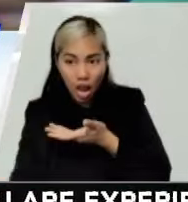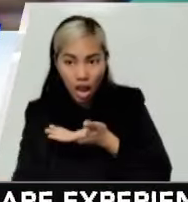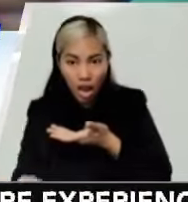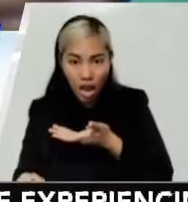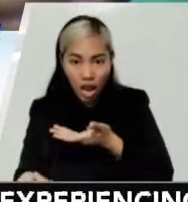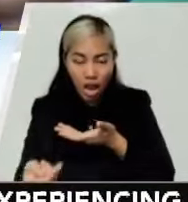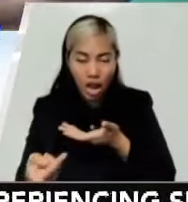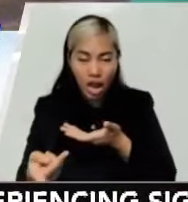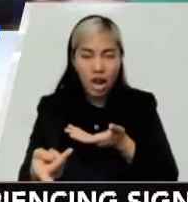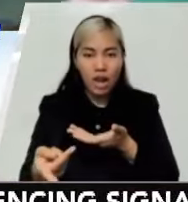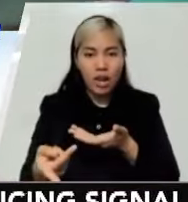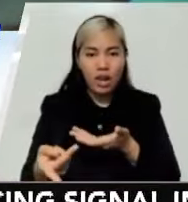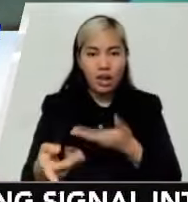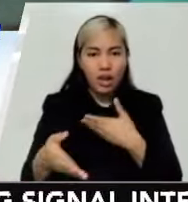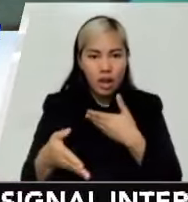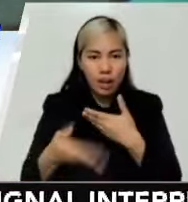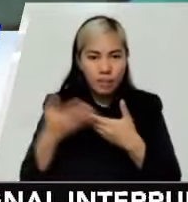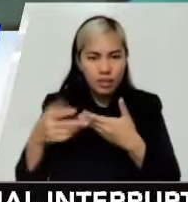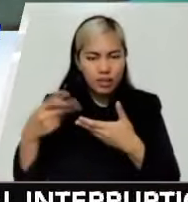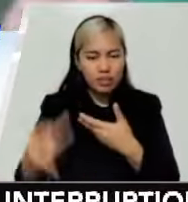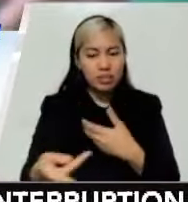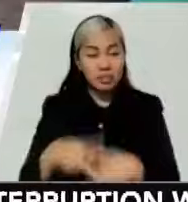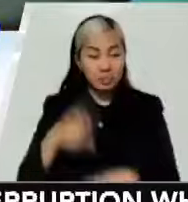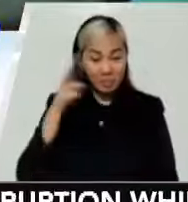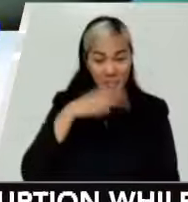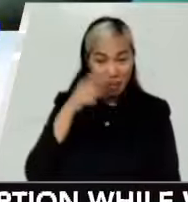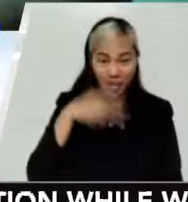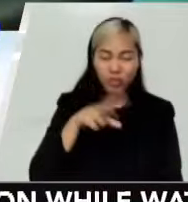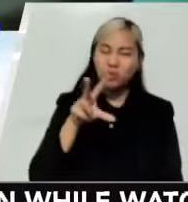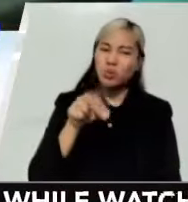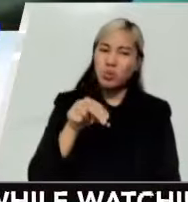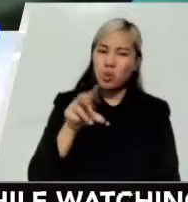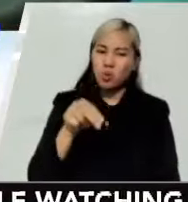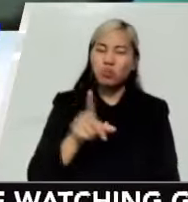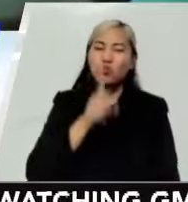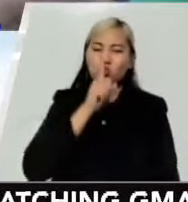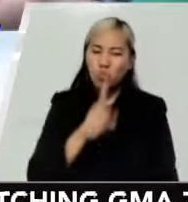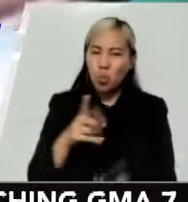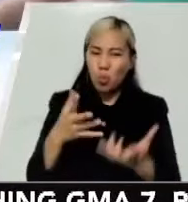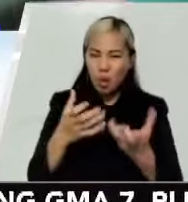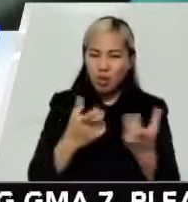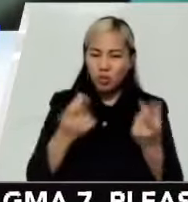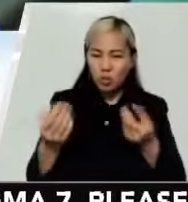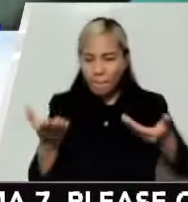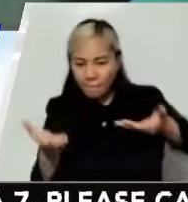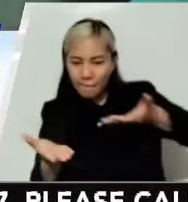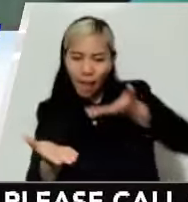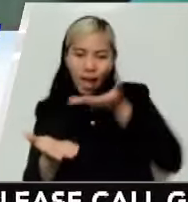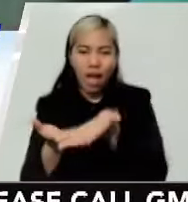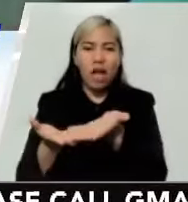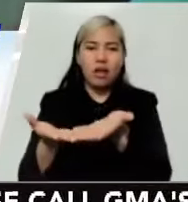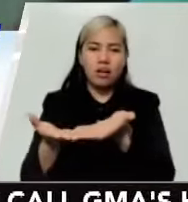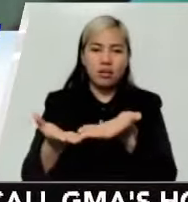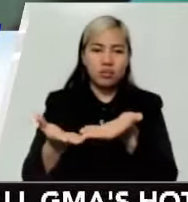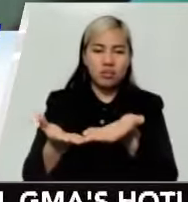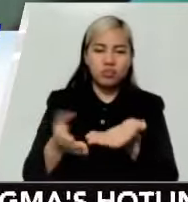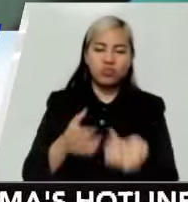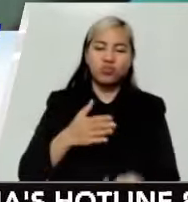siyang may tawag na aksidente, ma'am. Intentional, ma'am. Okay. Intentional yung